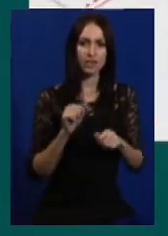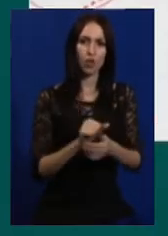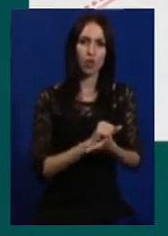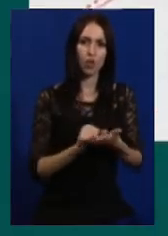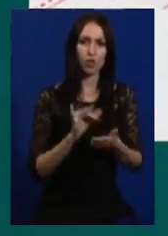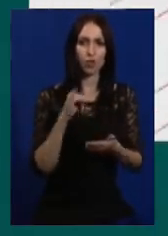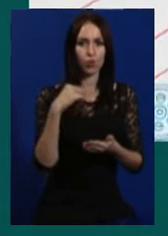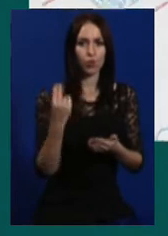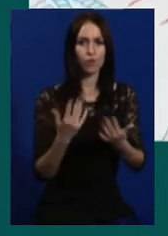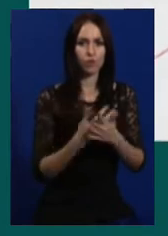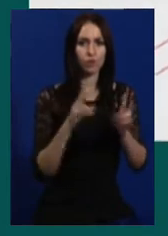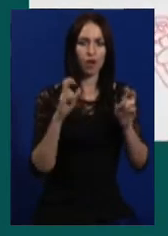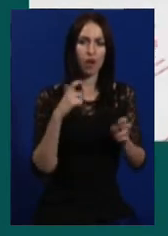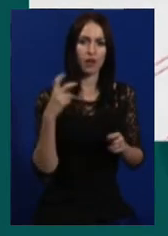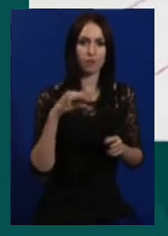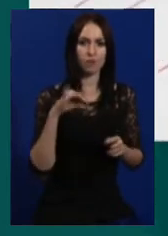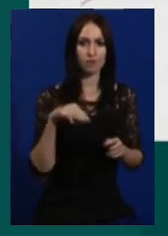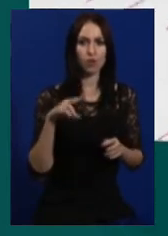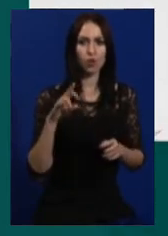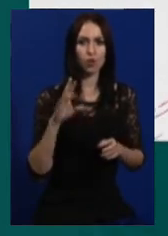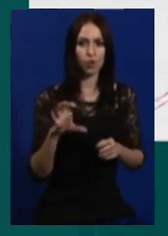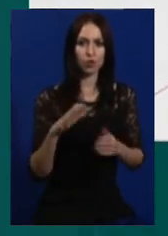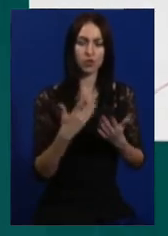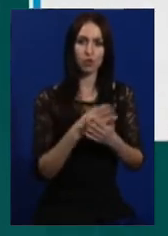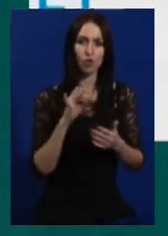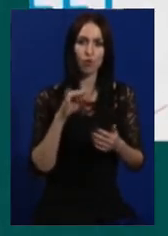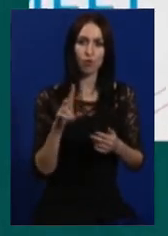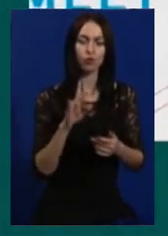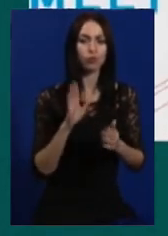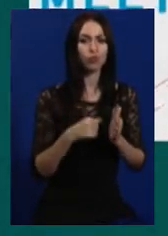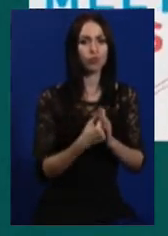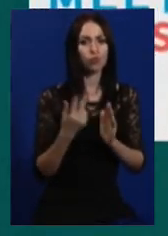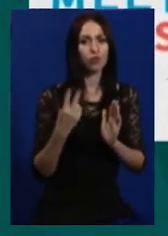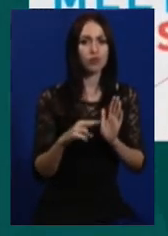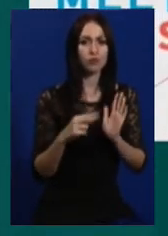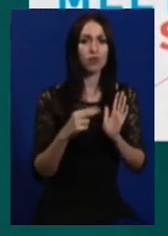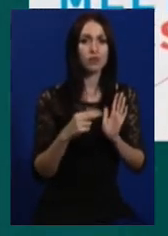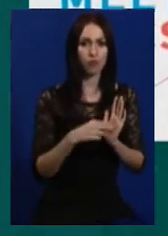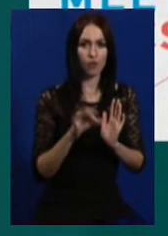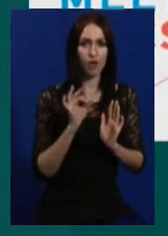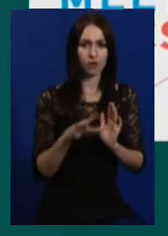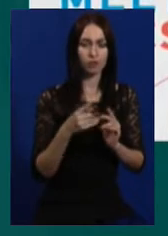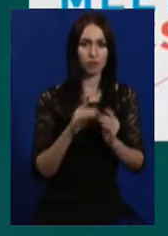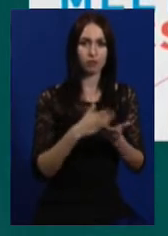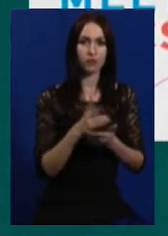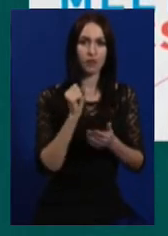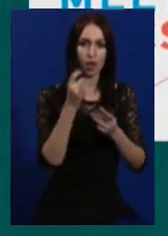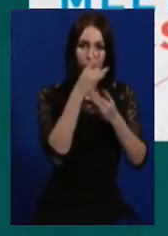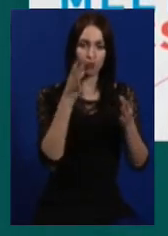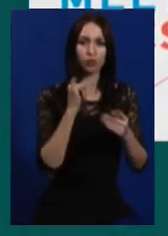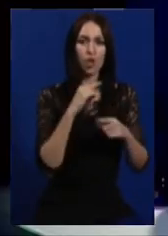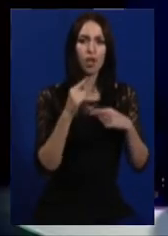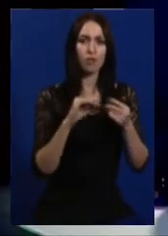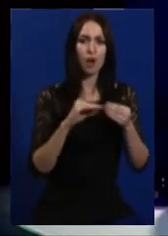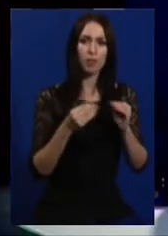фильме в характер иметь dogs кинофорум что отрывать надо 28 жовтня фокус ученого культуре и проблемах по всяко день а